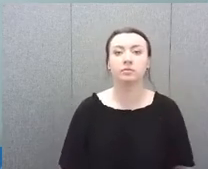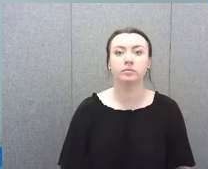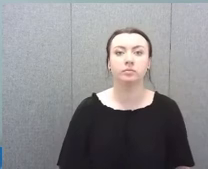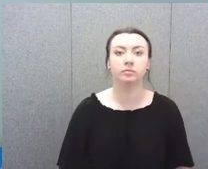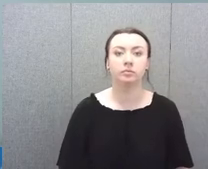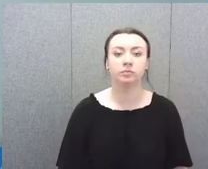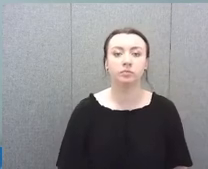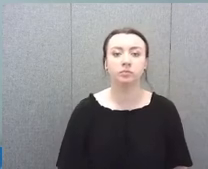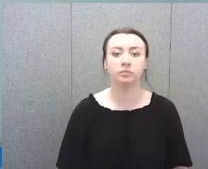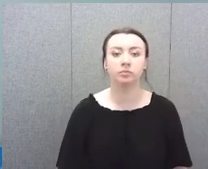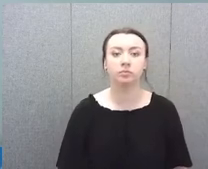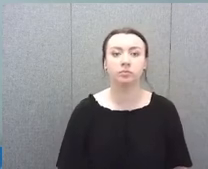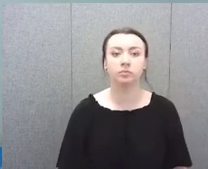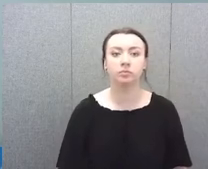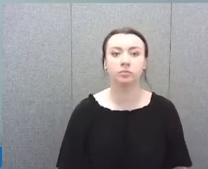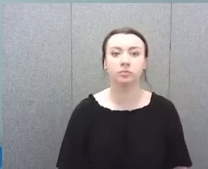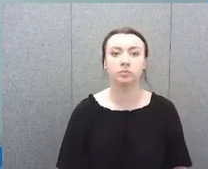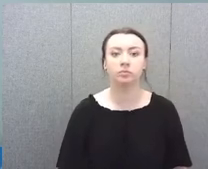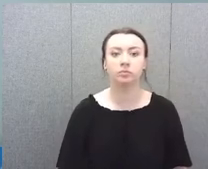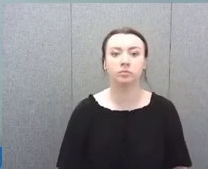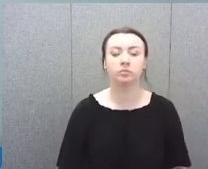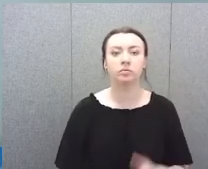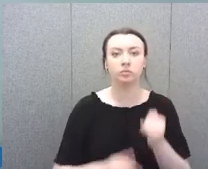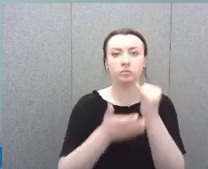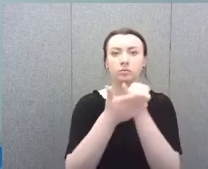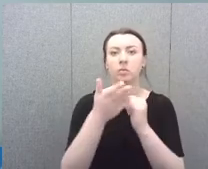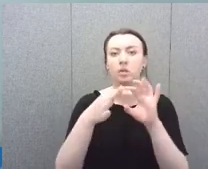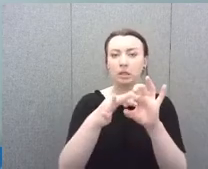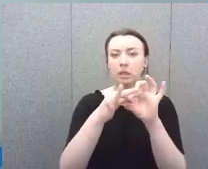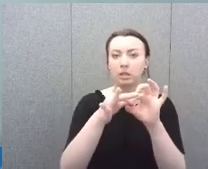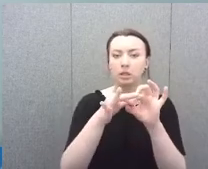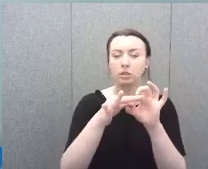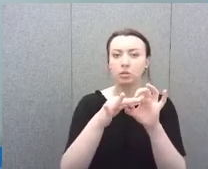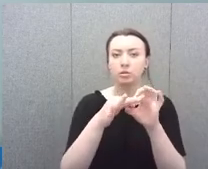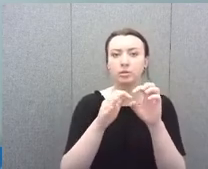создание местных групп по внедрению этой